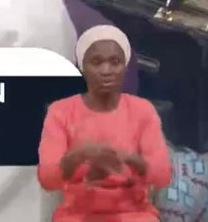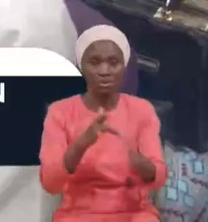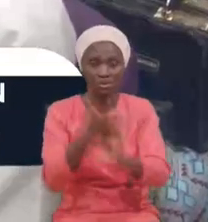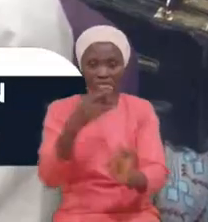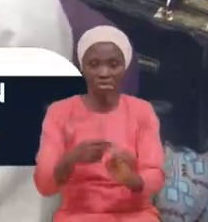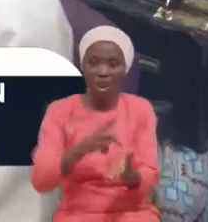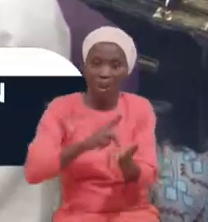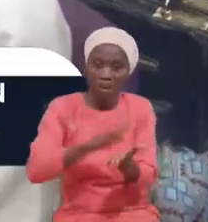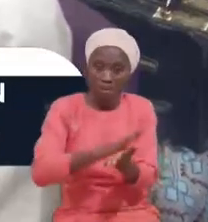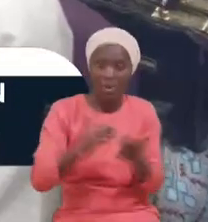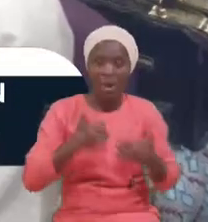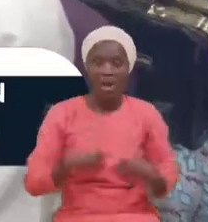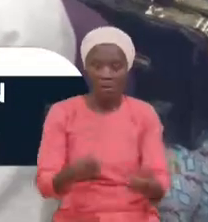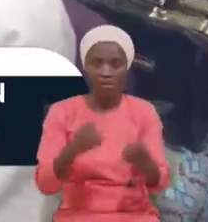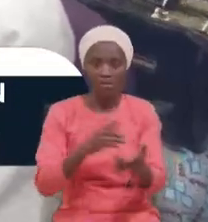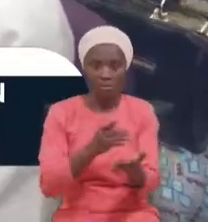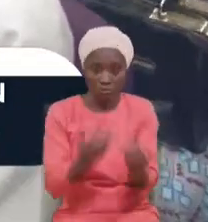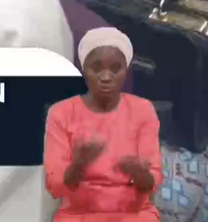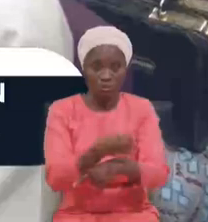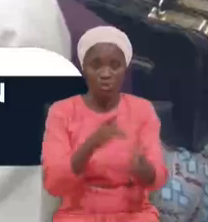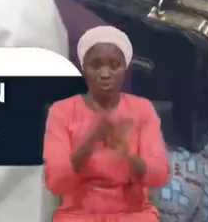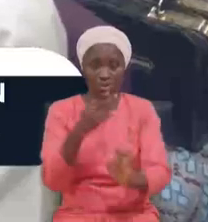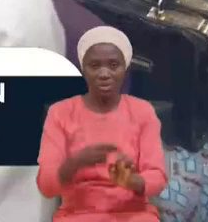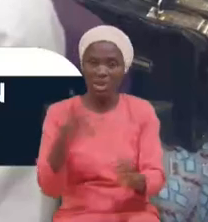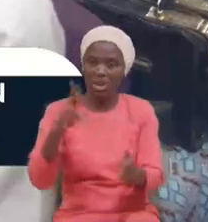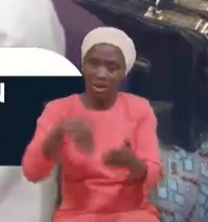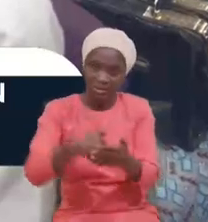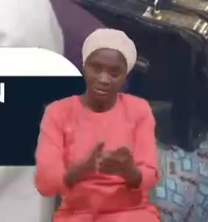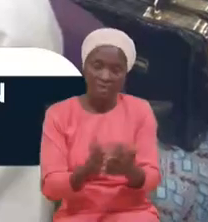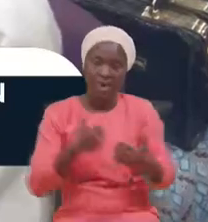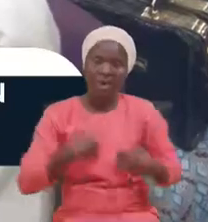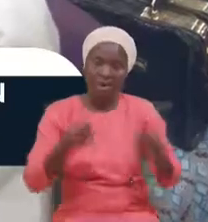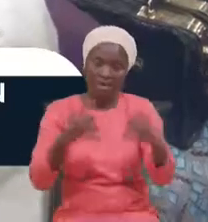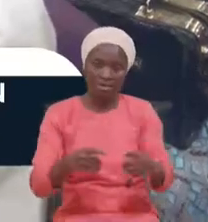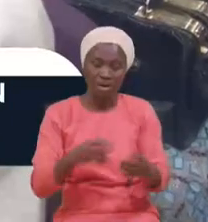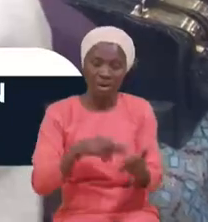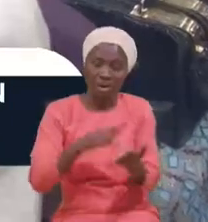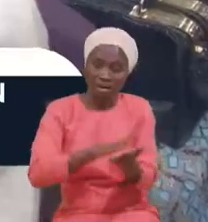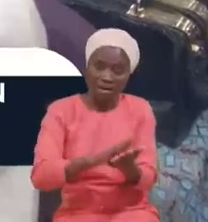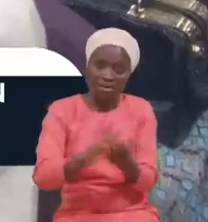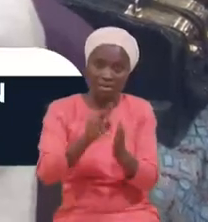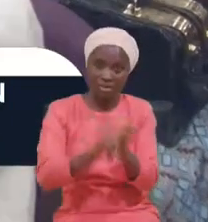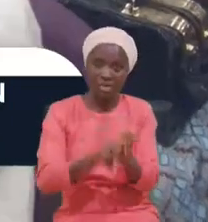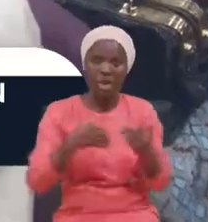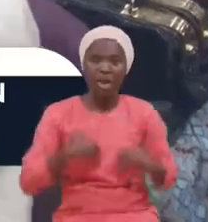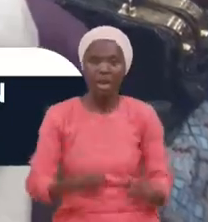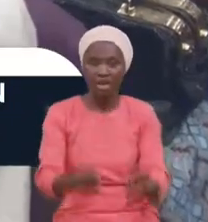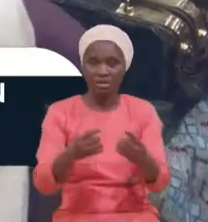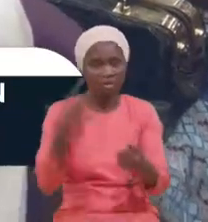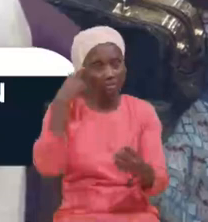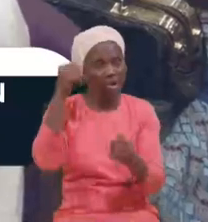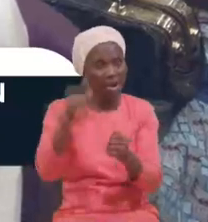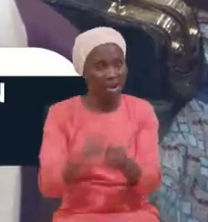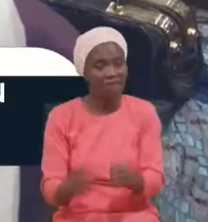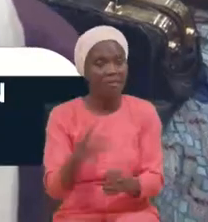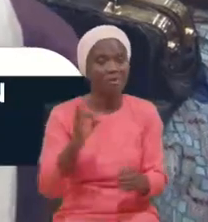jour. L'épuration est venue ce jour. Le renouvellement est venu ce jour. La justice est venue ce jour